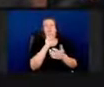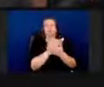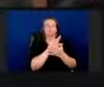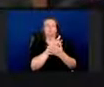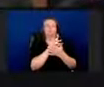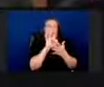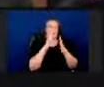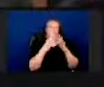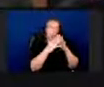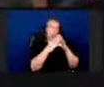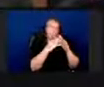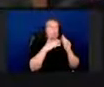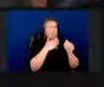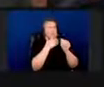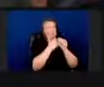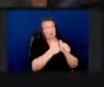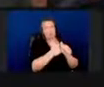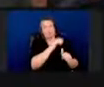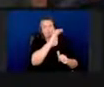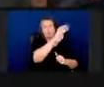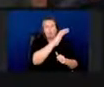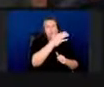أيضا استنادة